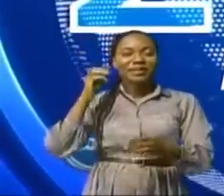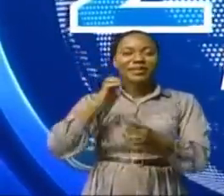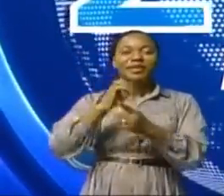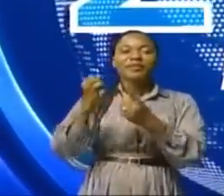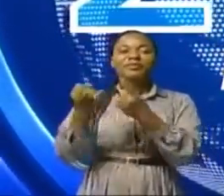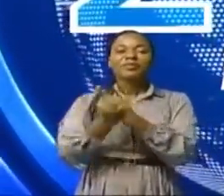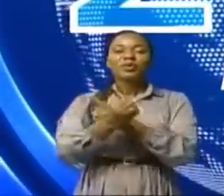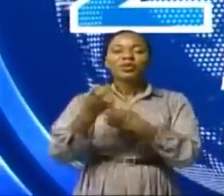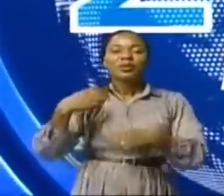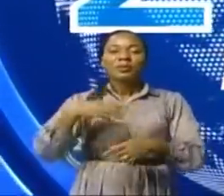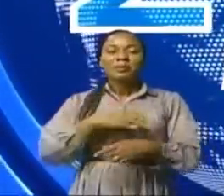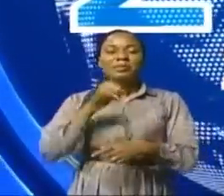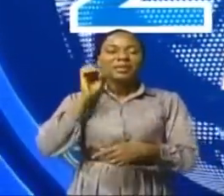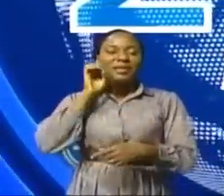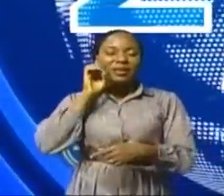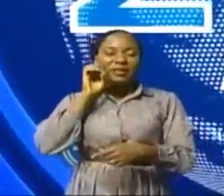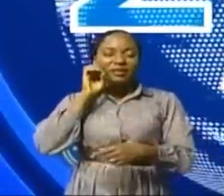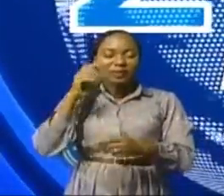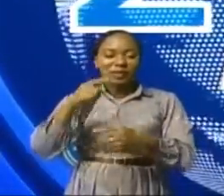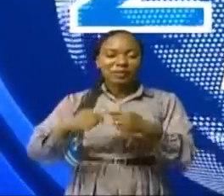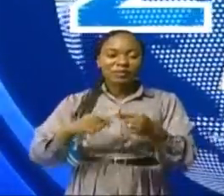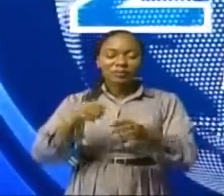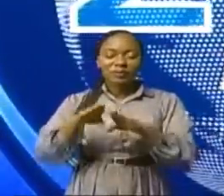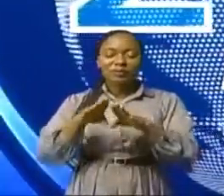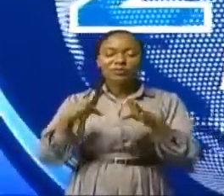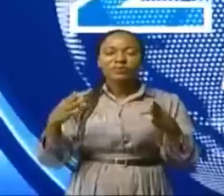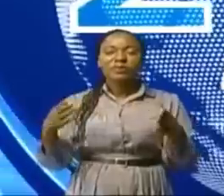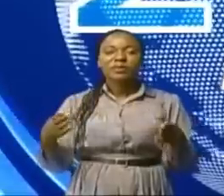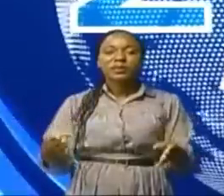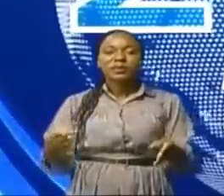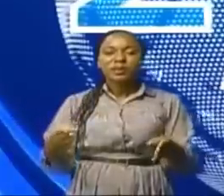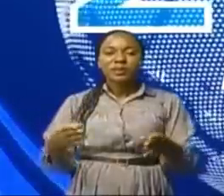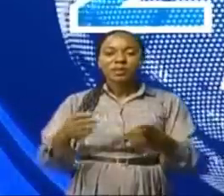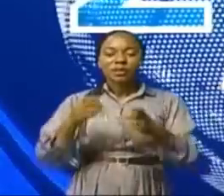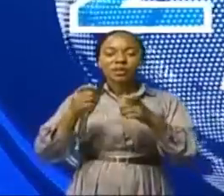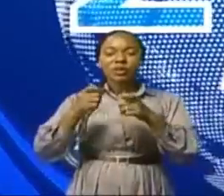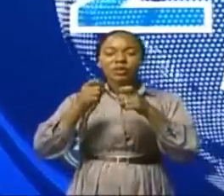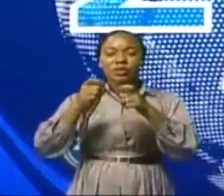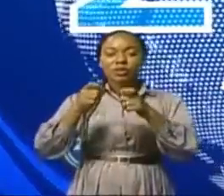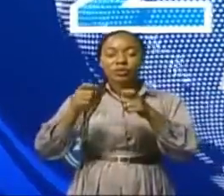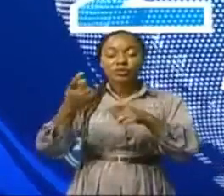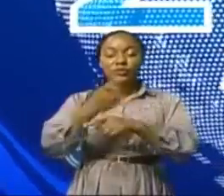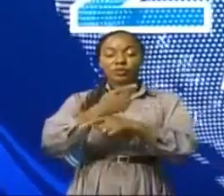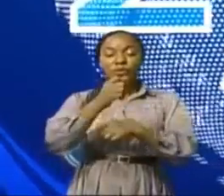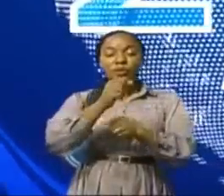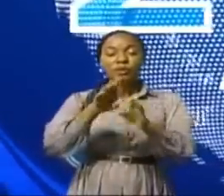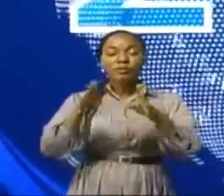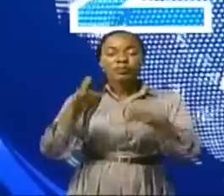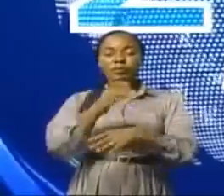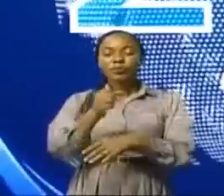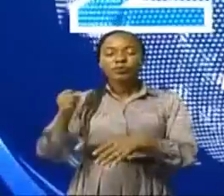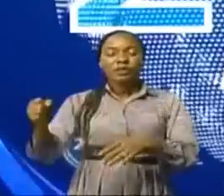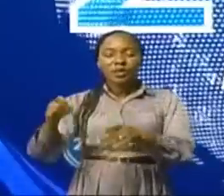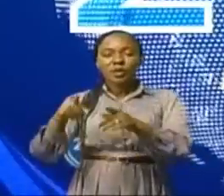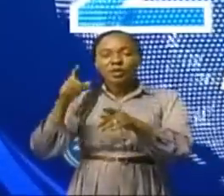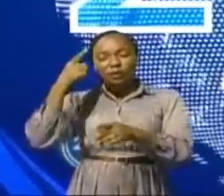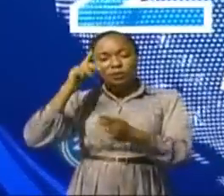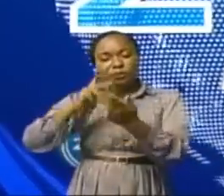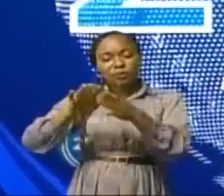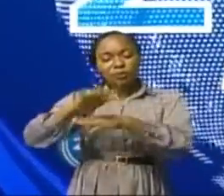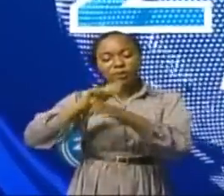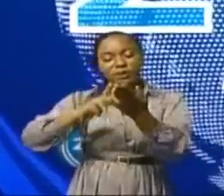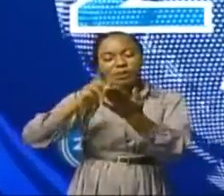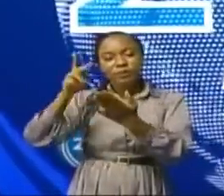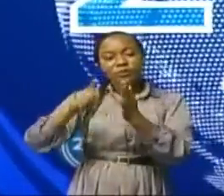Eve Bazaïba, a procédé à l'ouverture des journées portes ouvertes organisées par le FAO sur les projets,